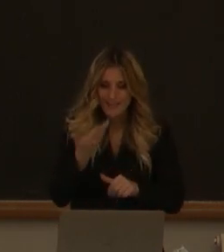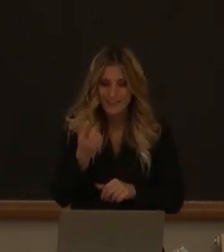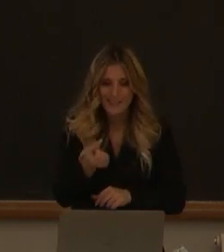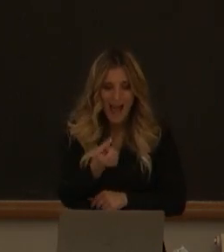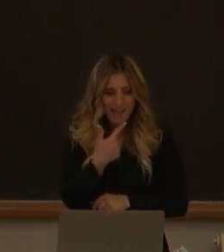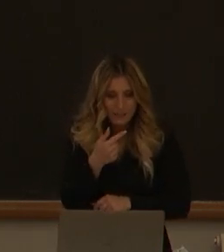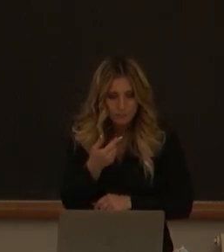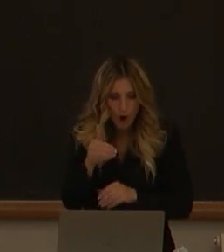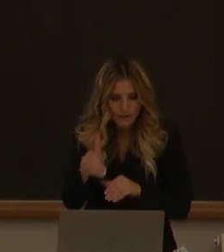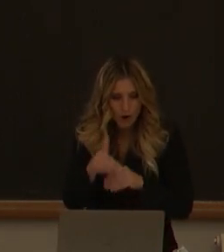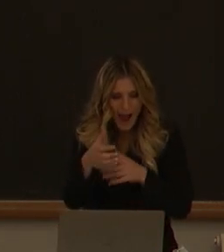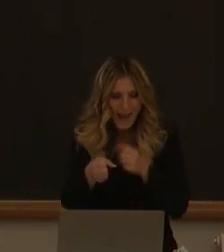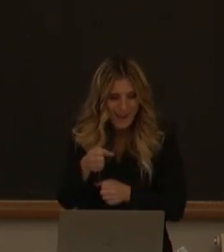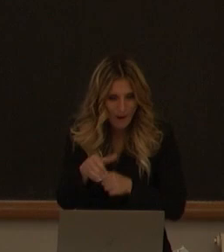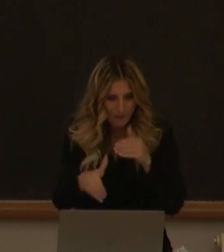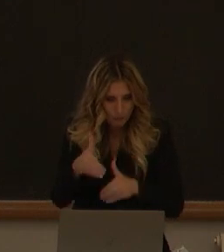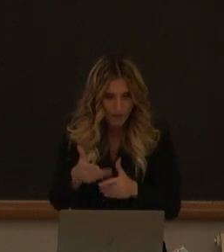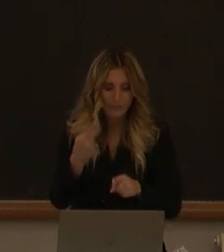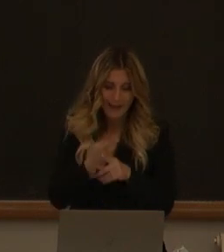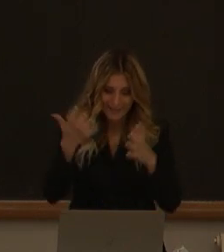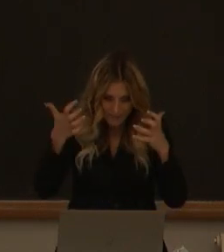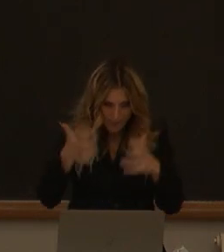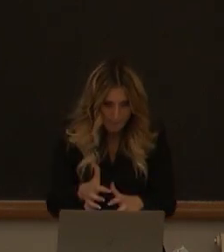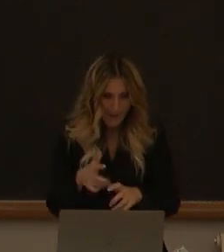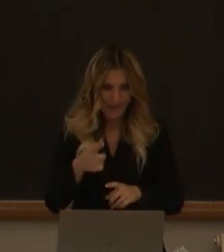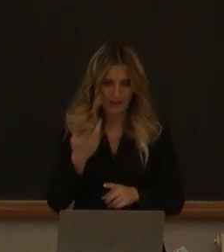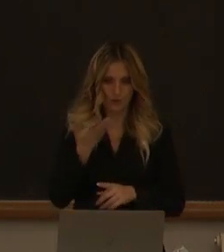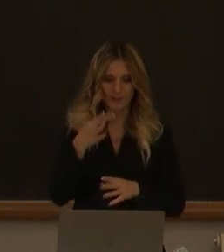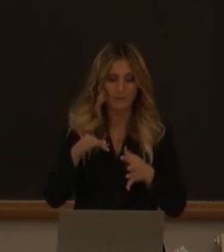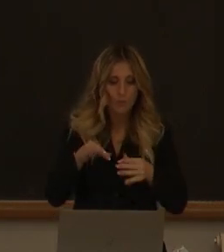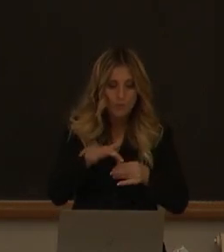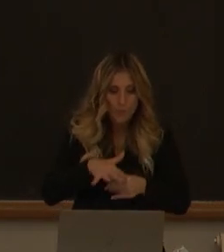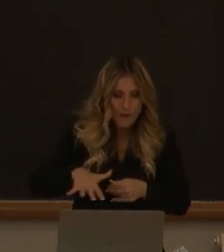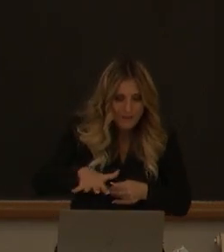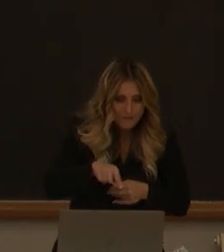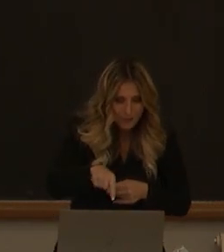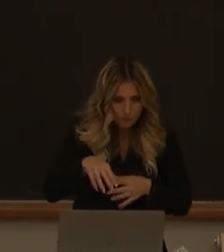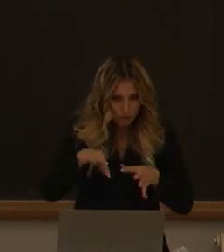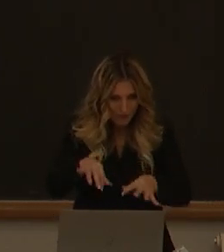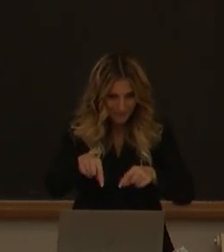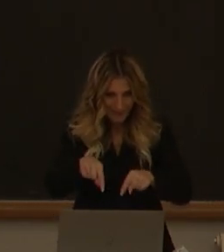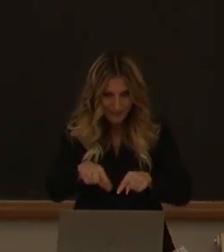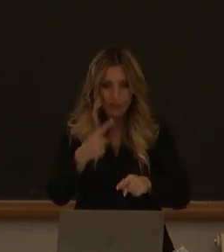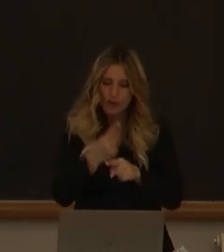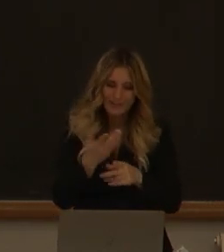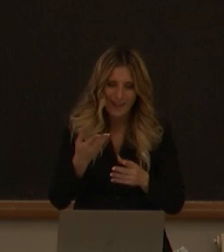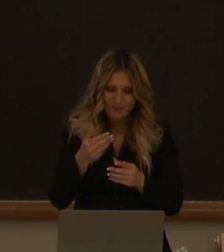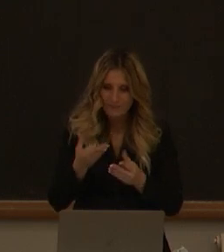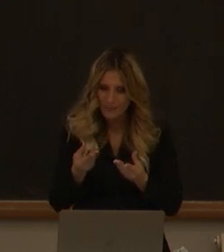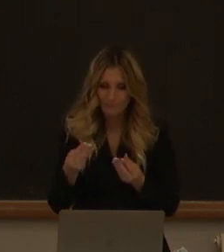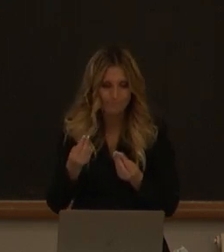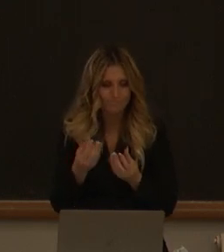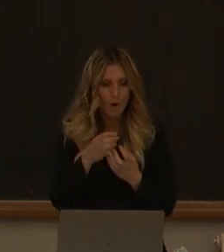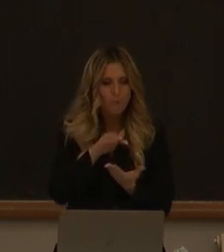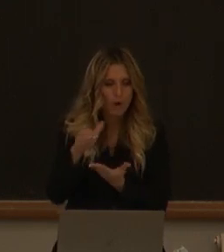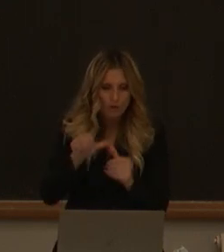allevamenti e nell'acquacoltura, 25% di superficie agricola ad agricoltura biologica. Insomma, stiamo parlando di